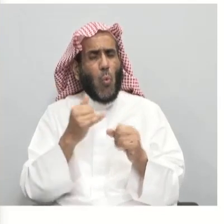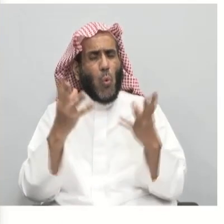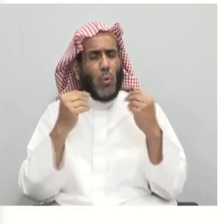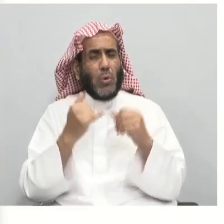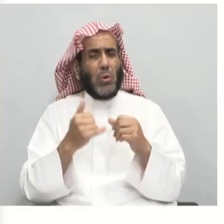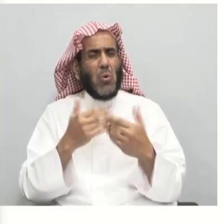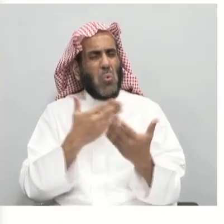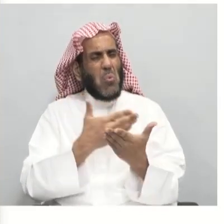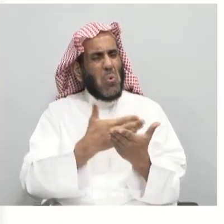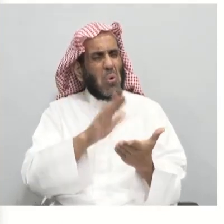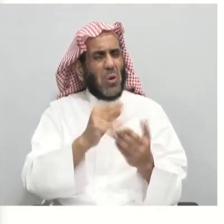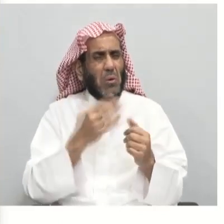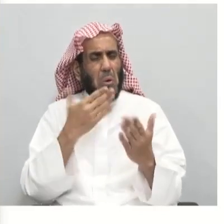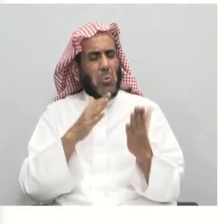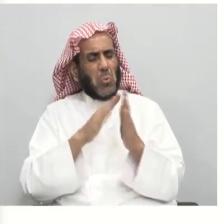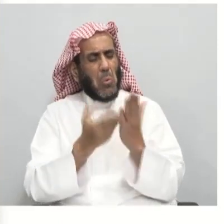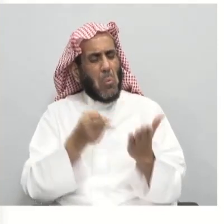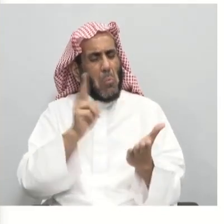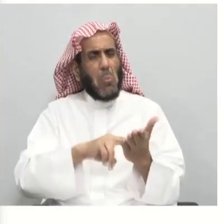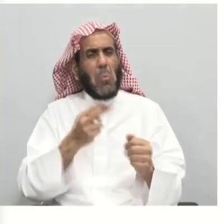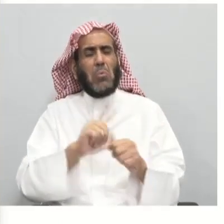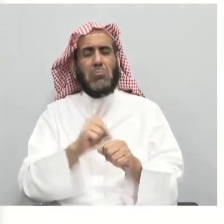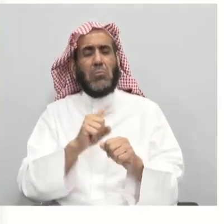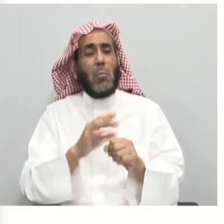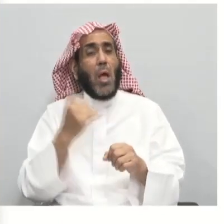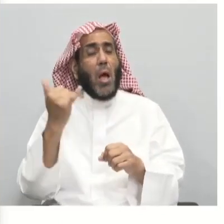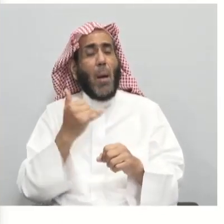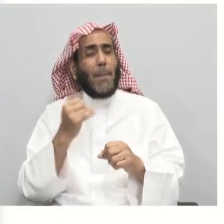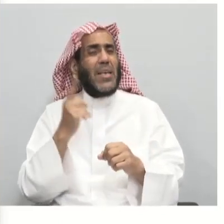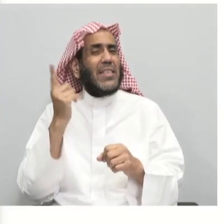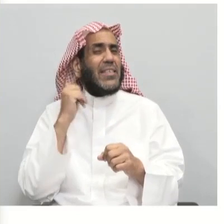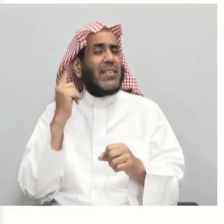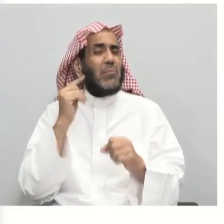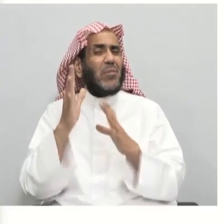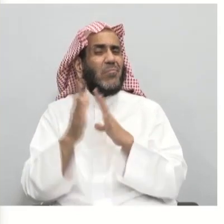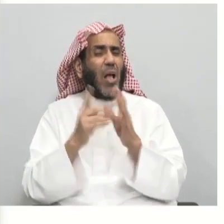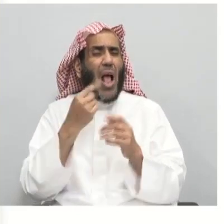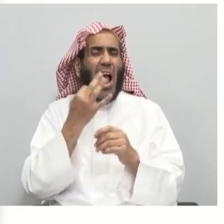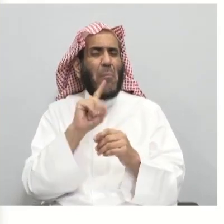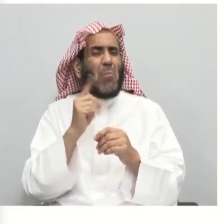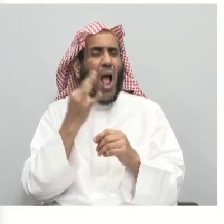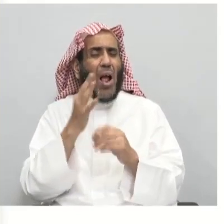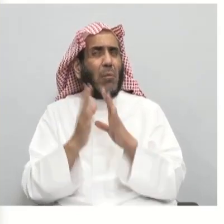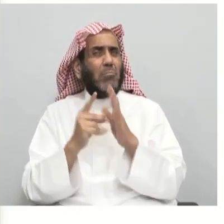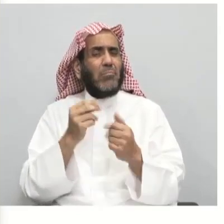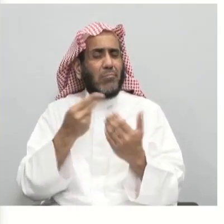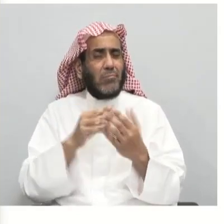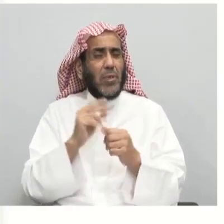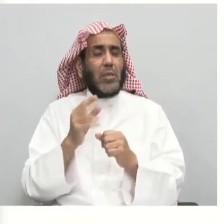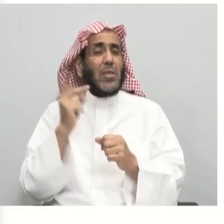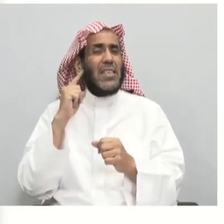ويغني عن قراءه الكتاب مره اخرى ما هي اهميه التسميع احسنتم